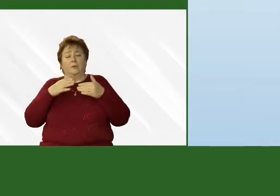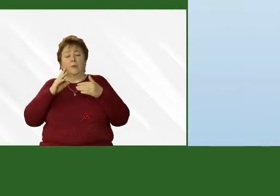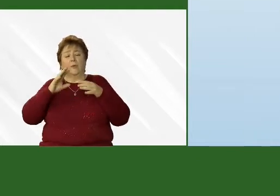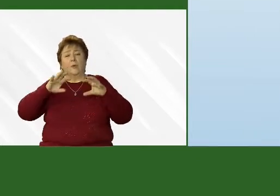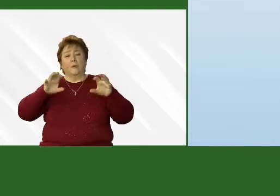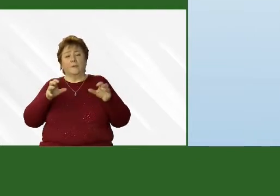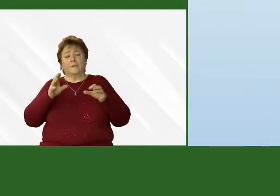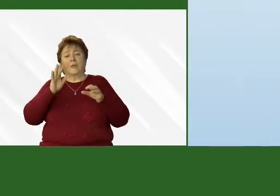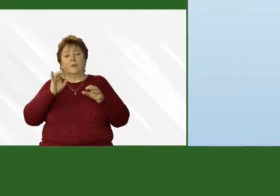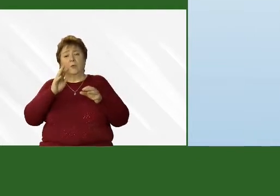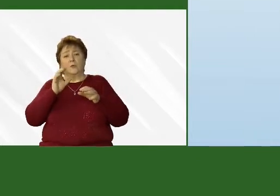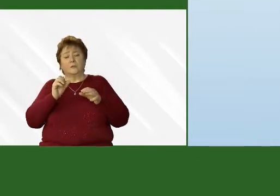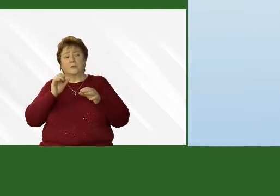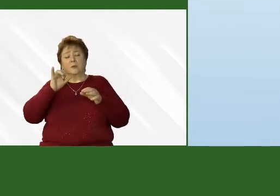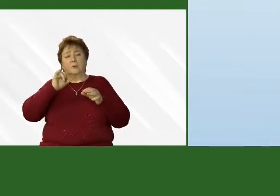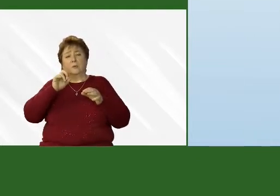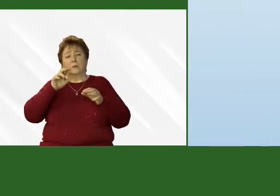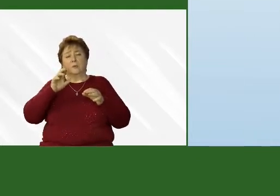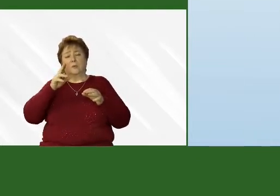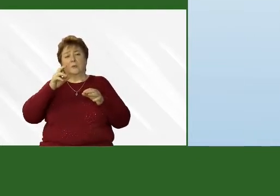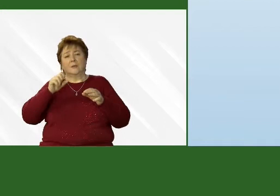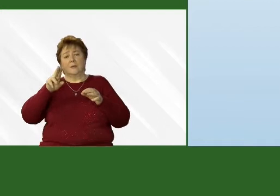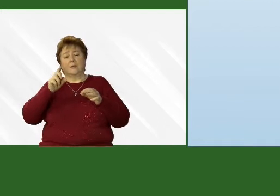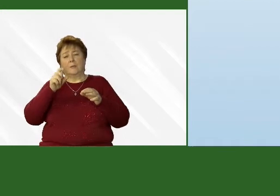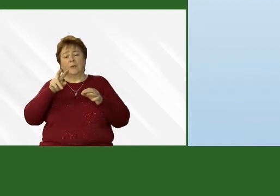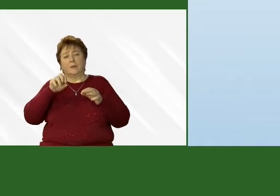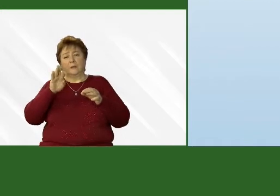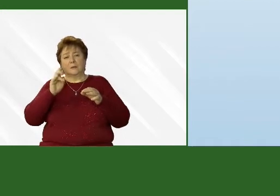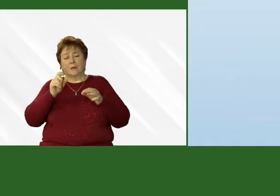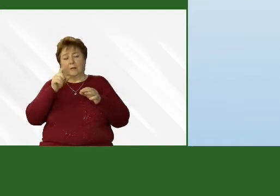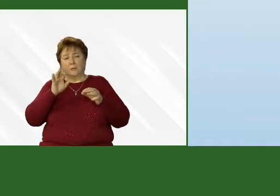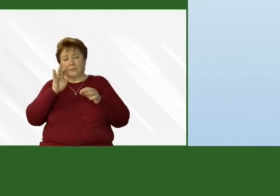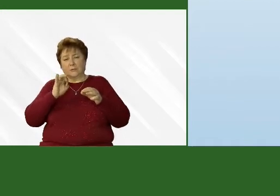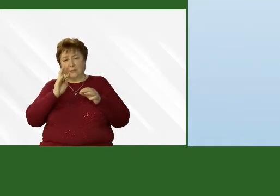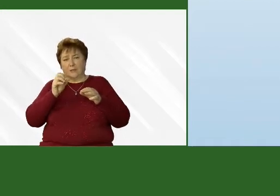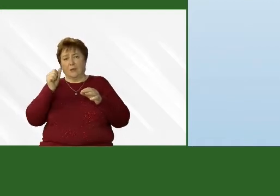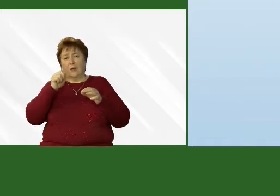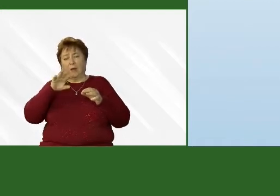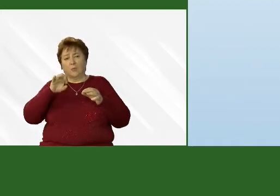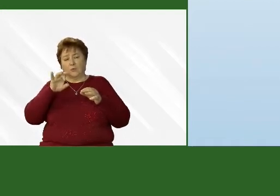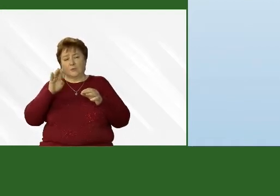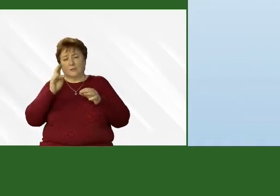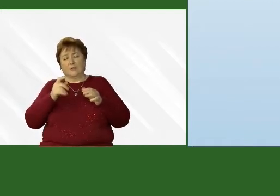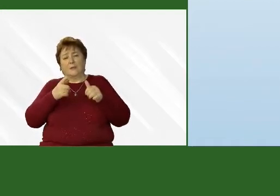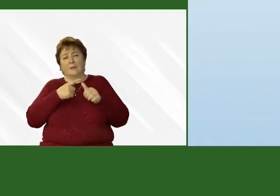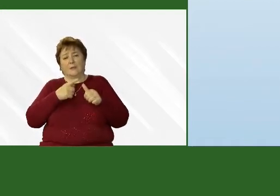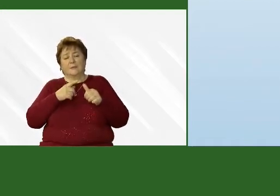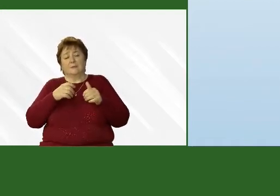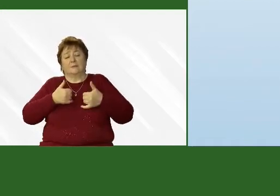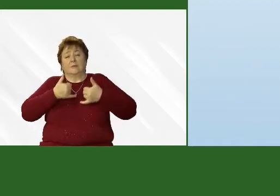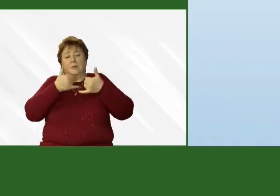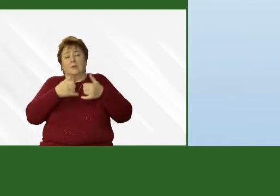них – Росса, Уэделла, Беллинсгаузена, Амундсена, названные в